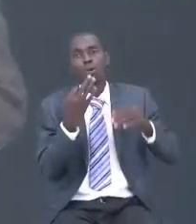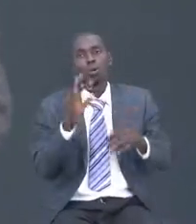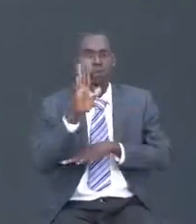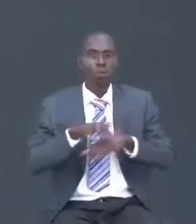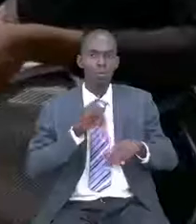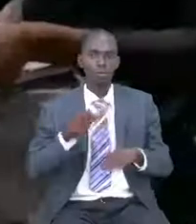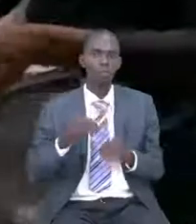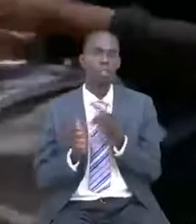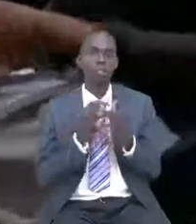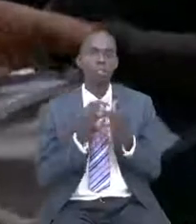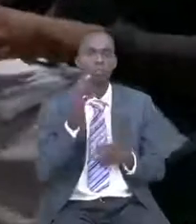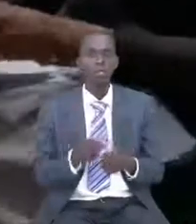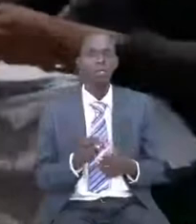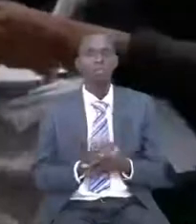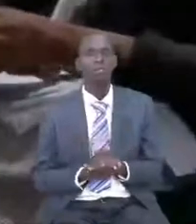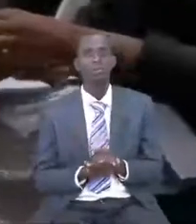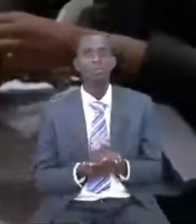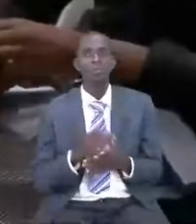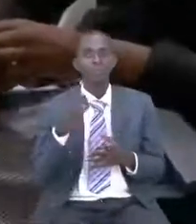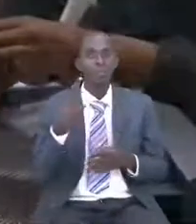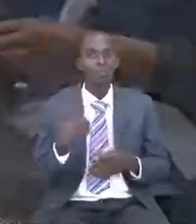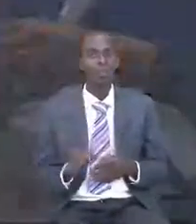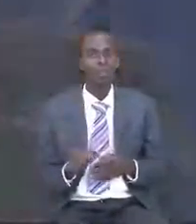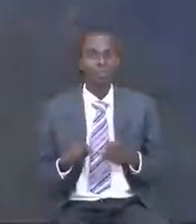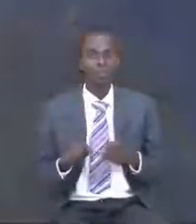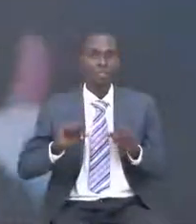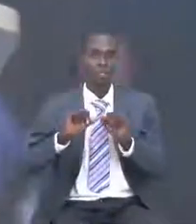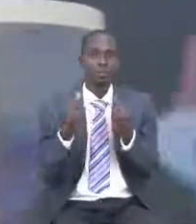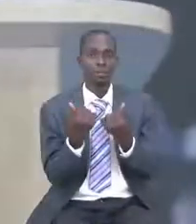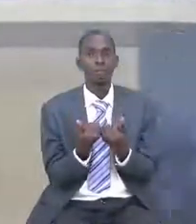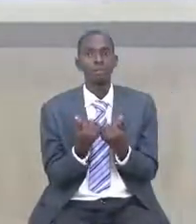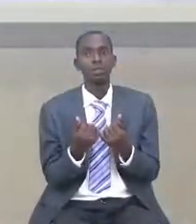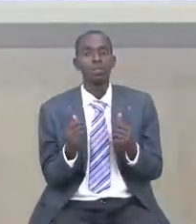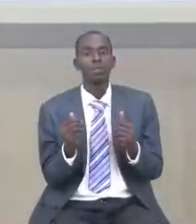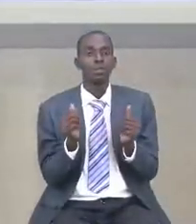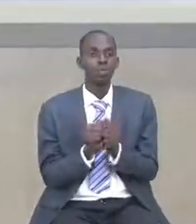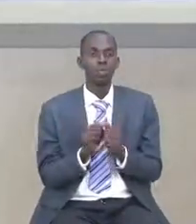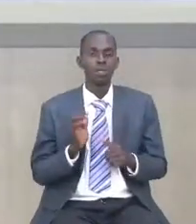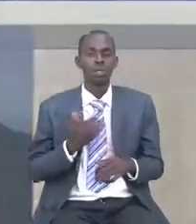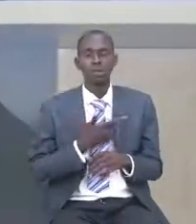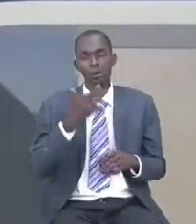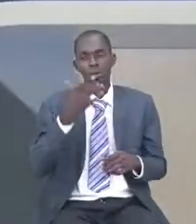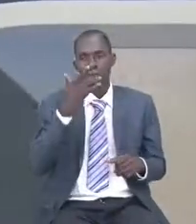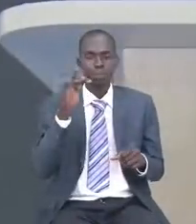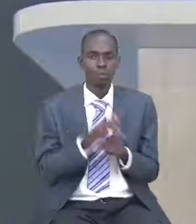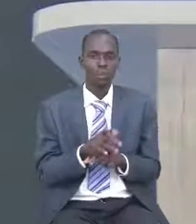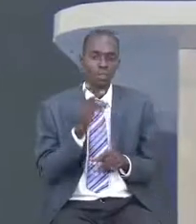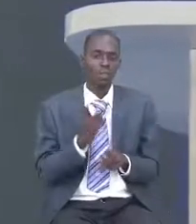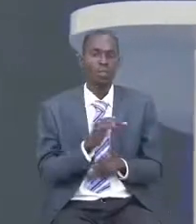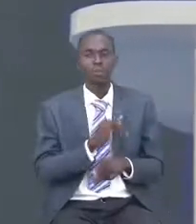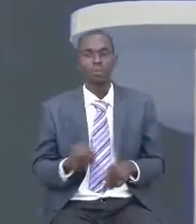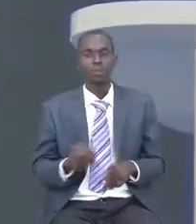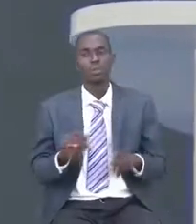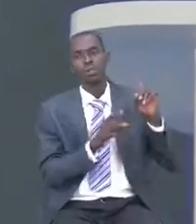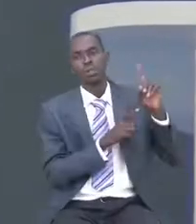au nom de Jésus. Le partenariat avec notre Seigneur qui tient les promesses.